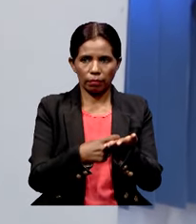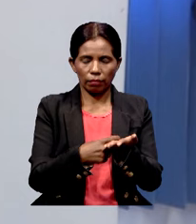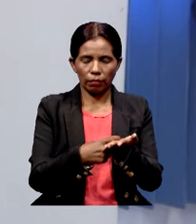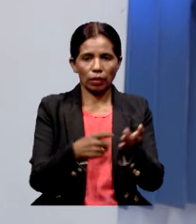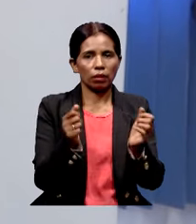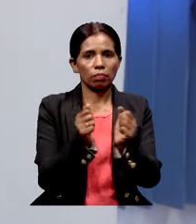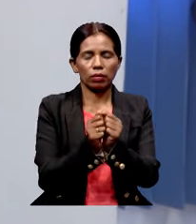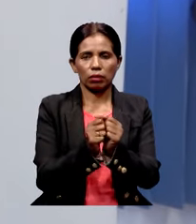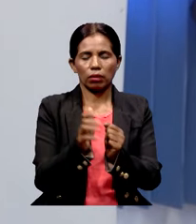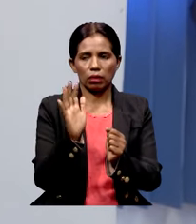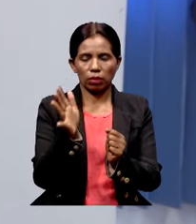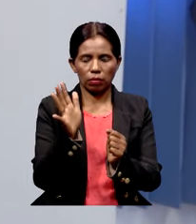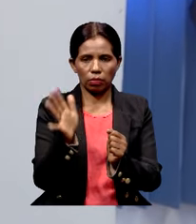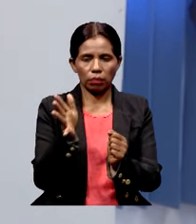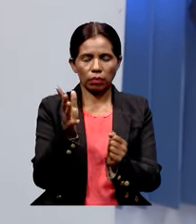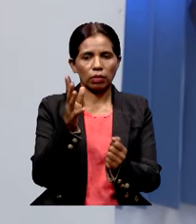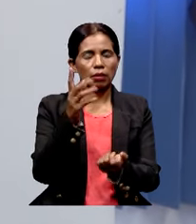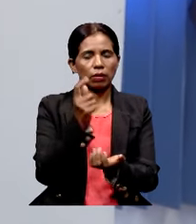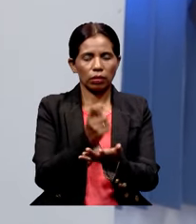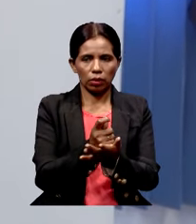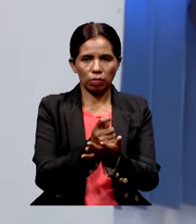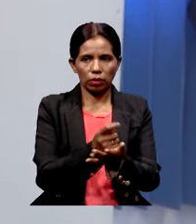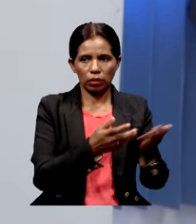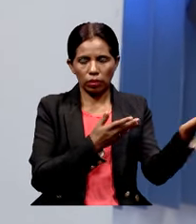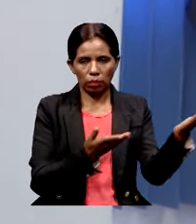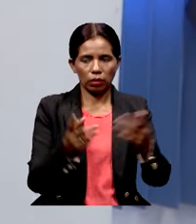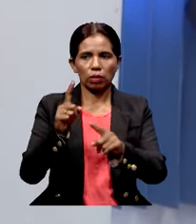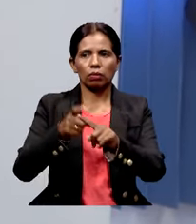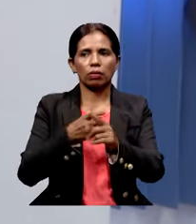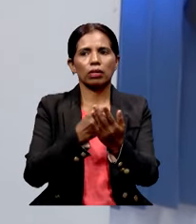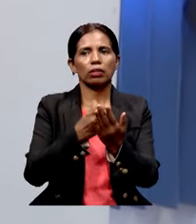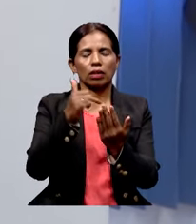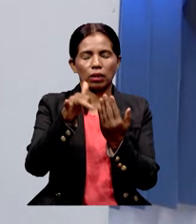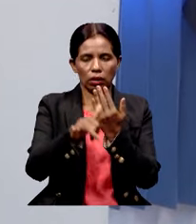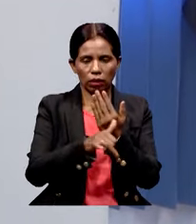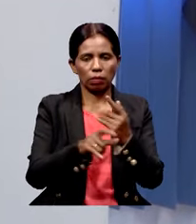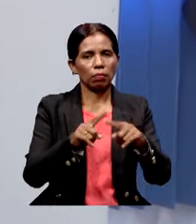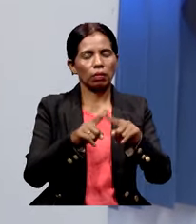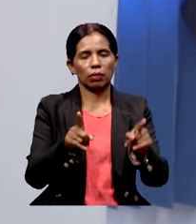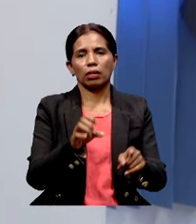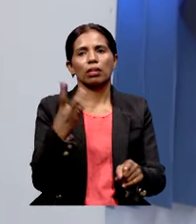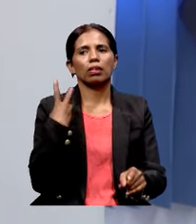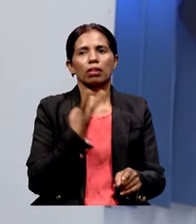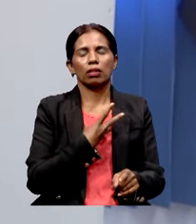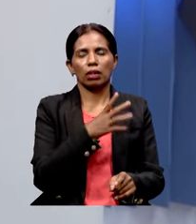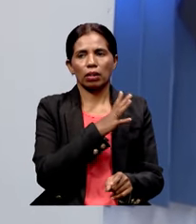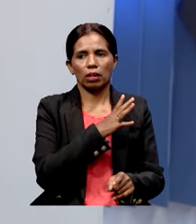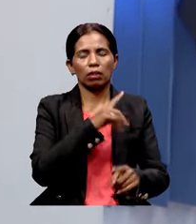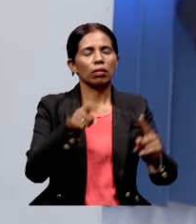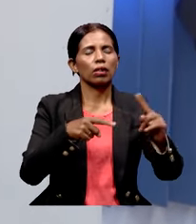50 tal mil ne si mai duni ha janeiro Mebe itahi pahira